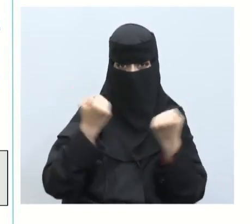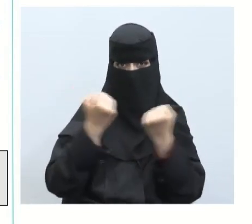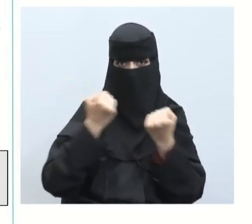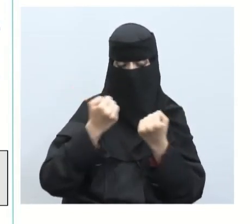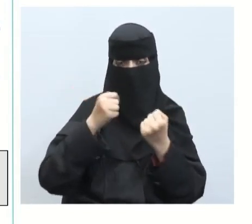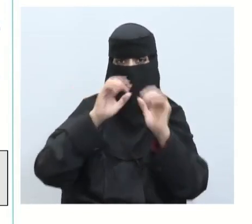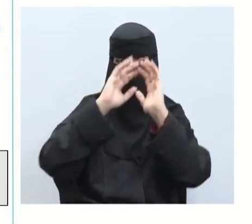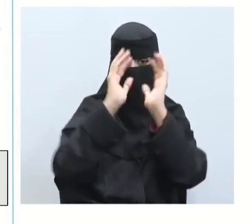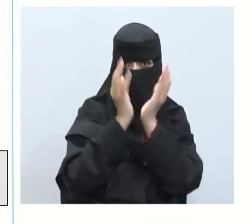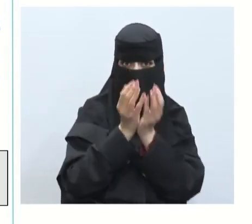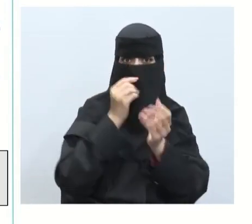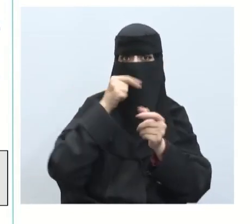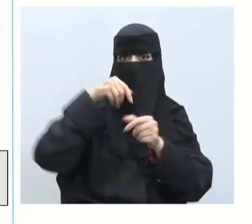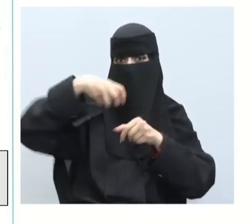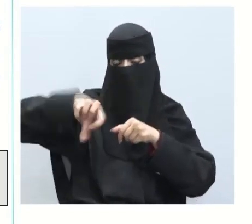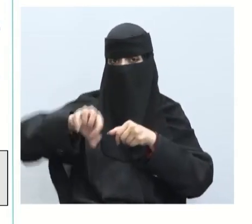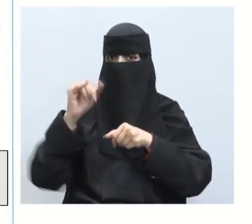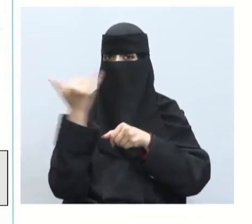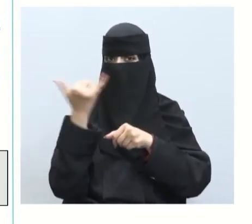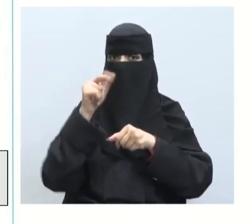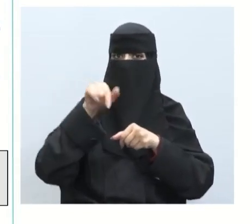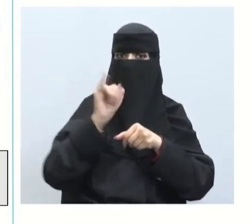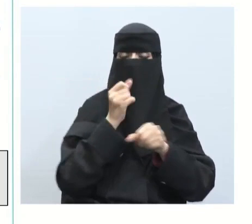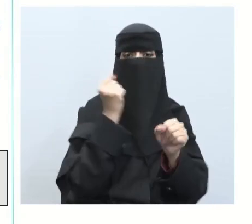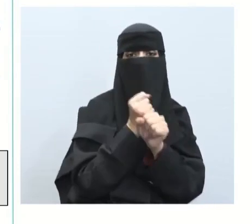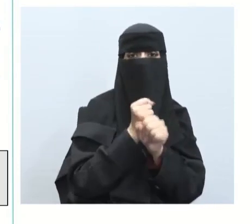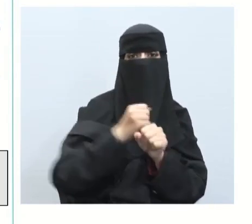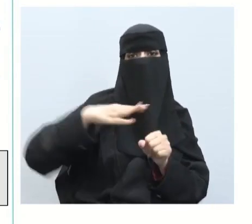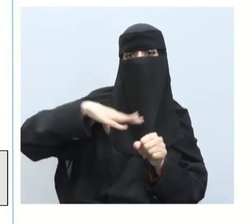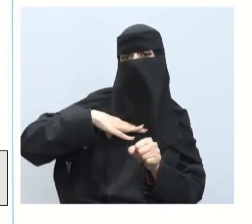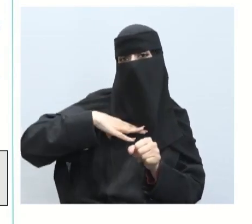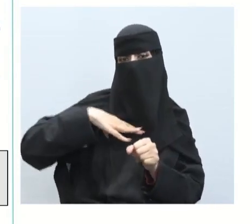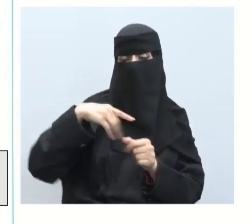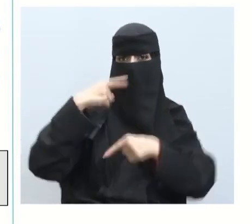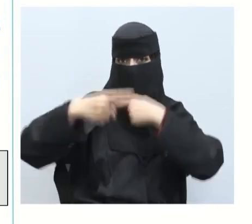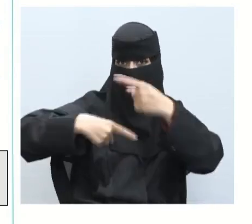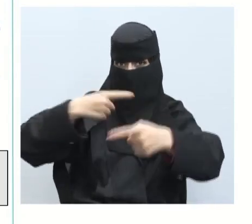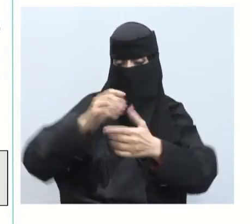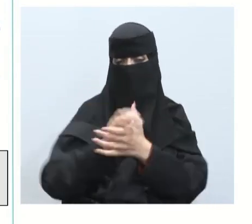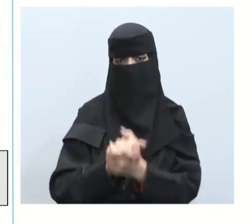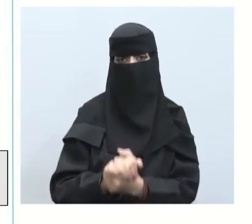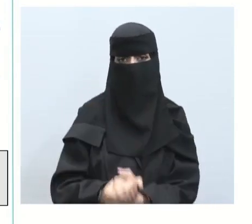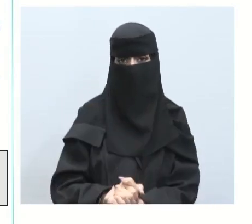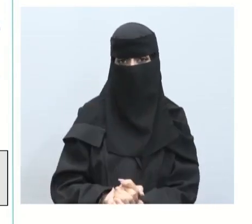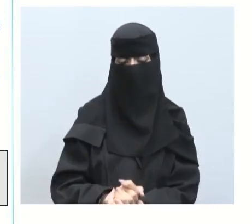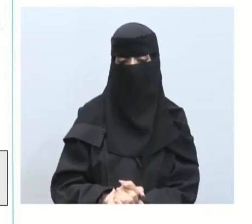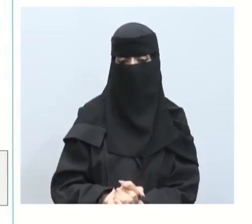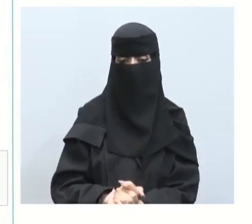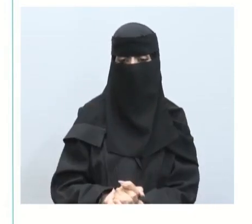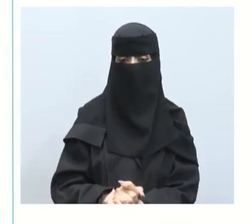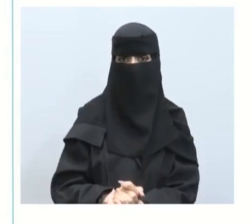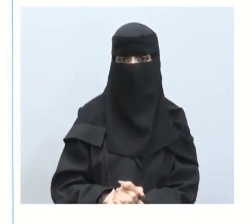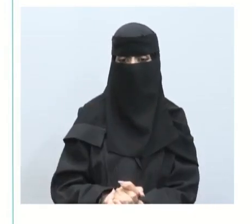النشاطات تشكل حيز مهم من وظيفه المدير اذا يؤديه بشكل مستمر وظيفه لهذا